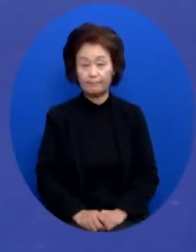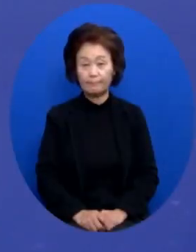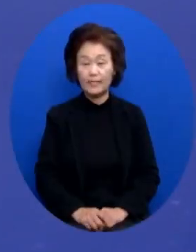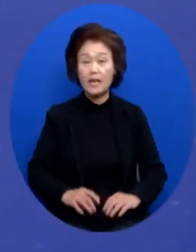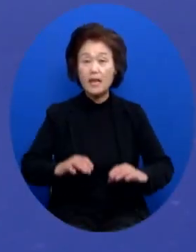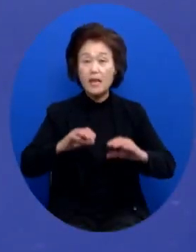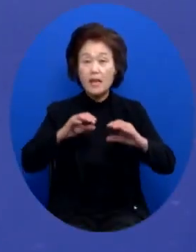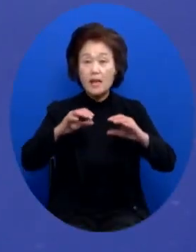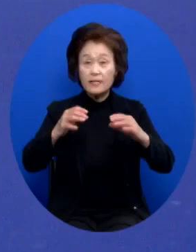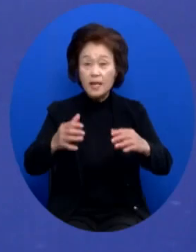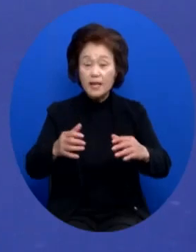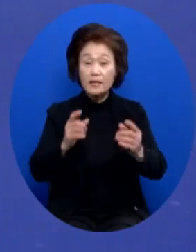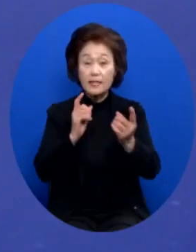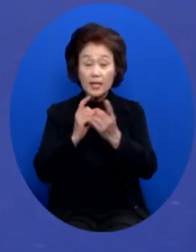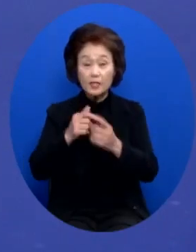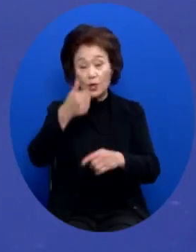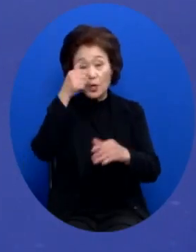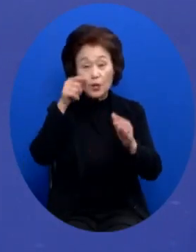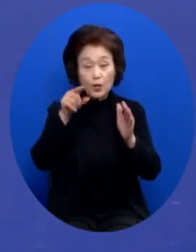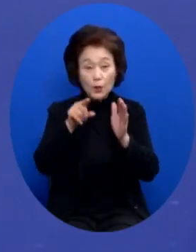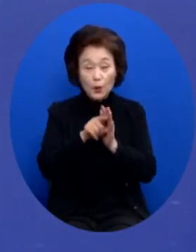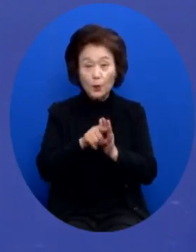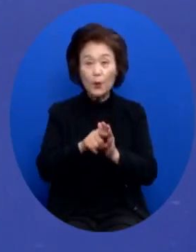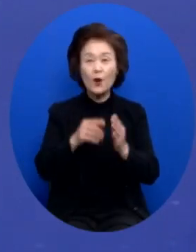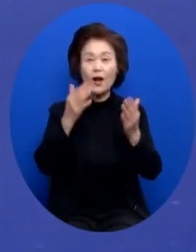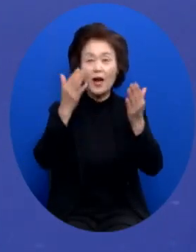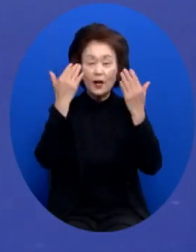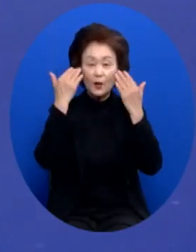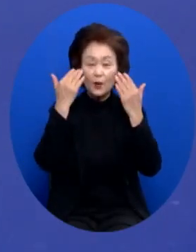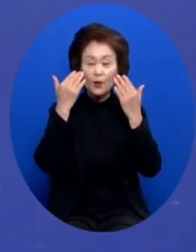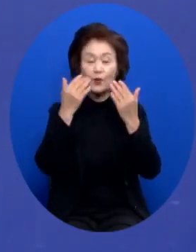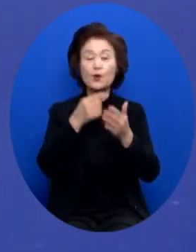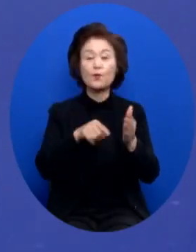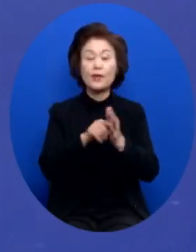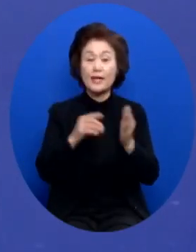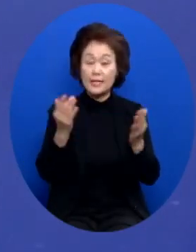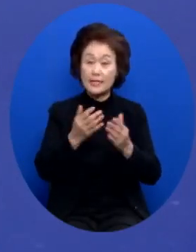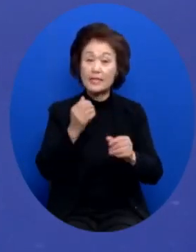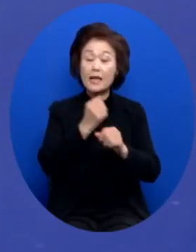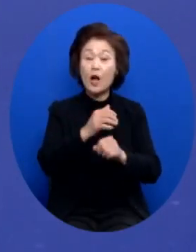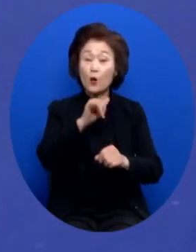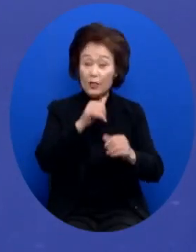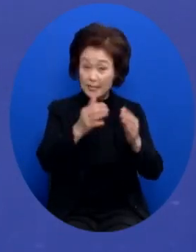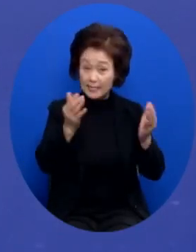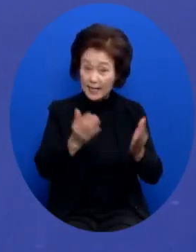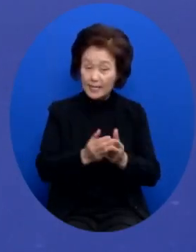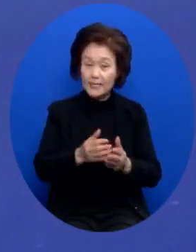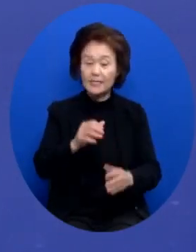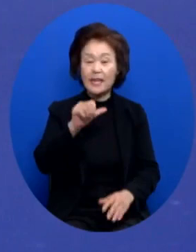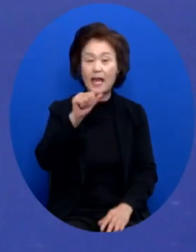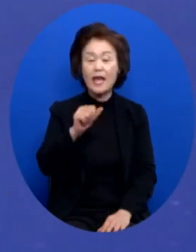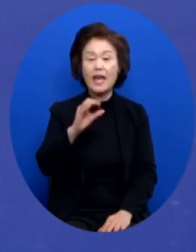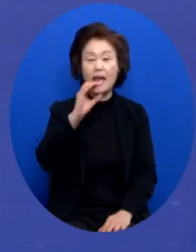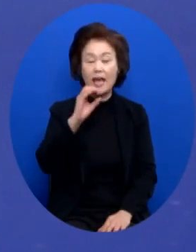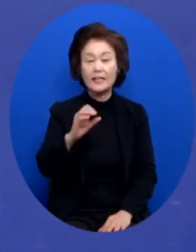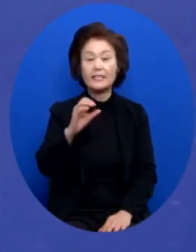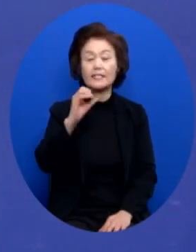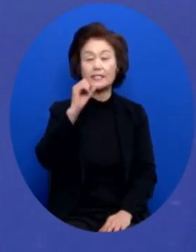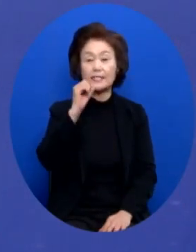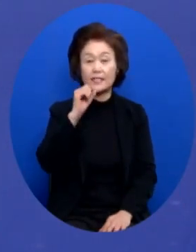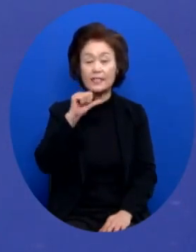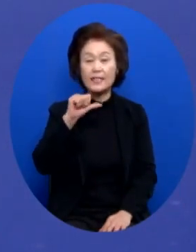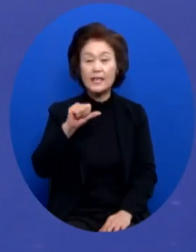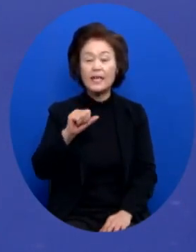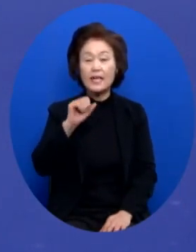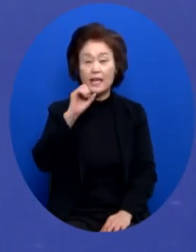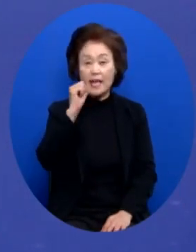전 세계를 대상으로 기독교학교 사역을 하고 있는 단체가 있습니다. ACSI 이야기인데요. 마이클의 부회장을 만나봤습니다.